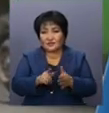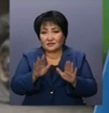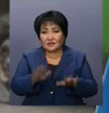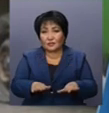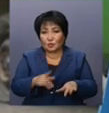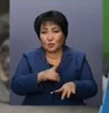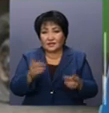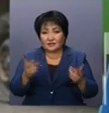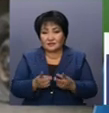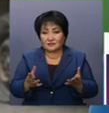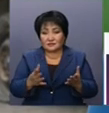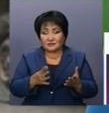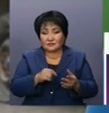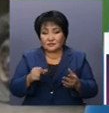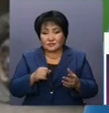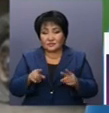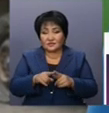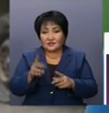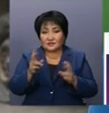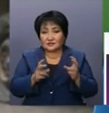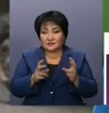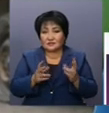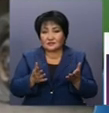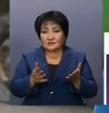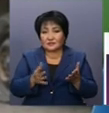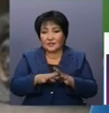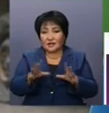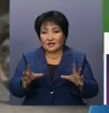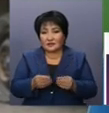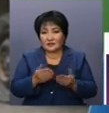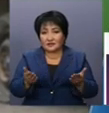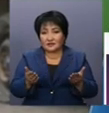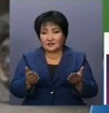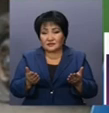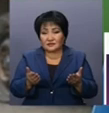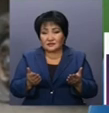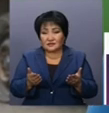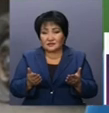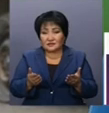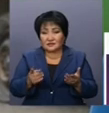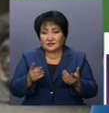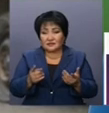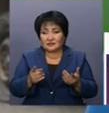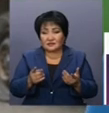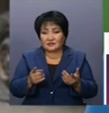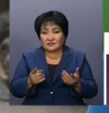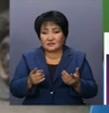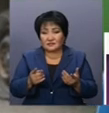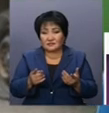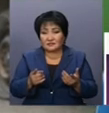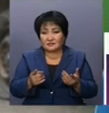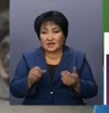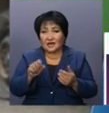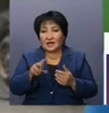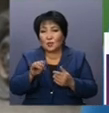Өзімізде завод тұр Қарағанды, соның бәрін жаңағы пластмассын бір бөлік, жаңағы басқа алюминий